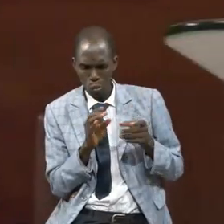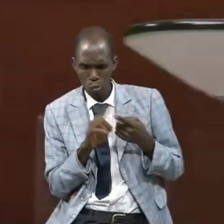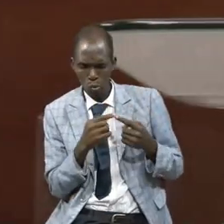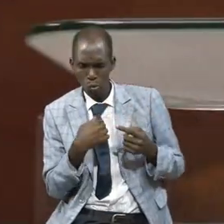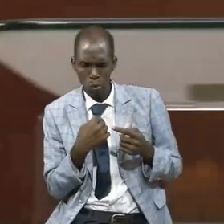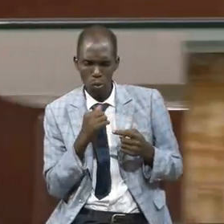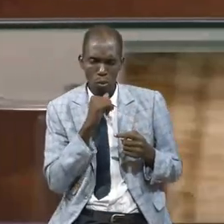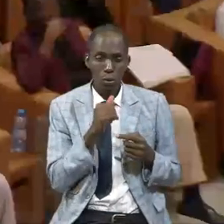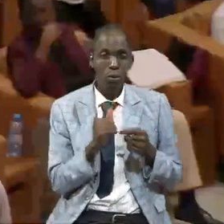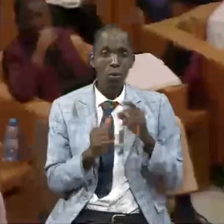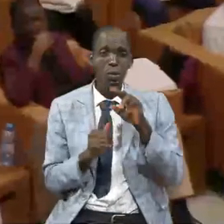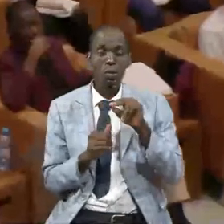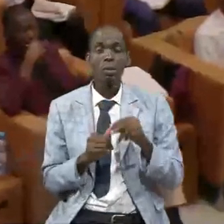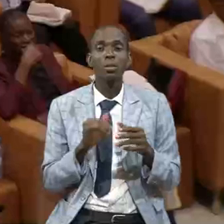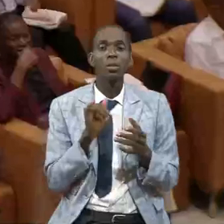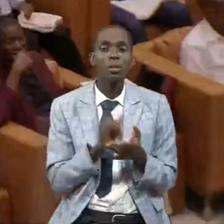vont agir. Alors,